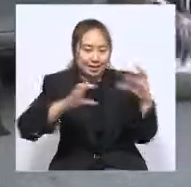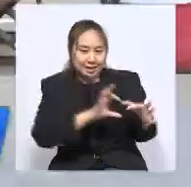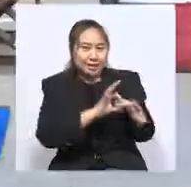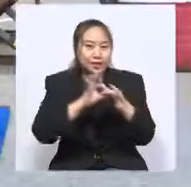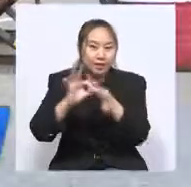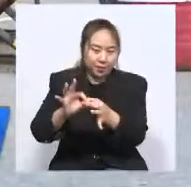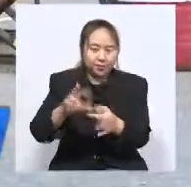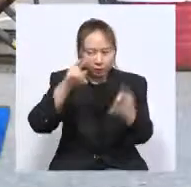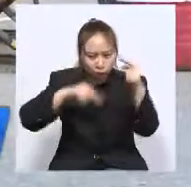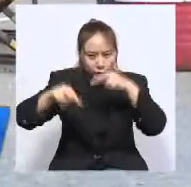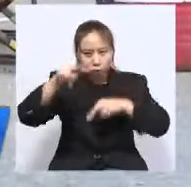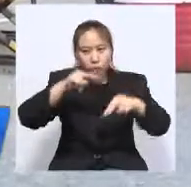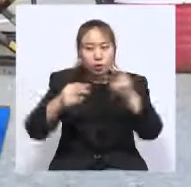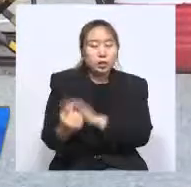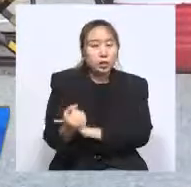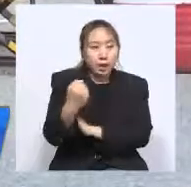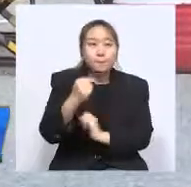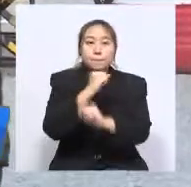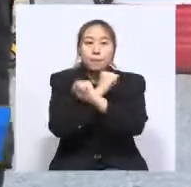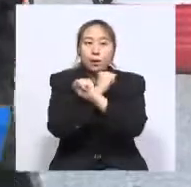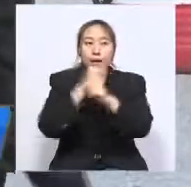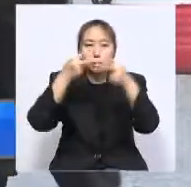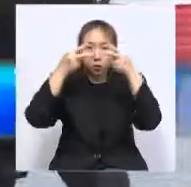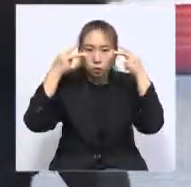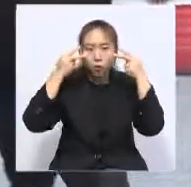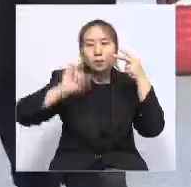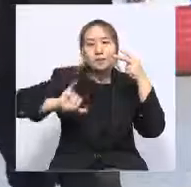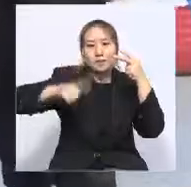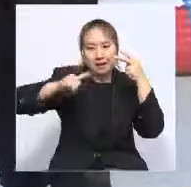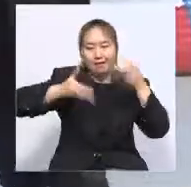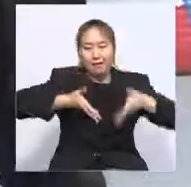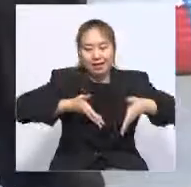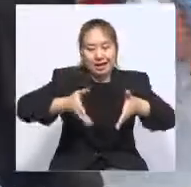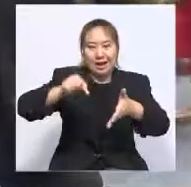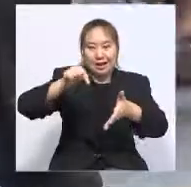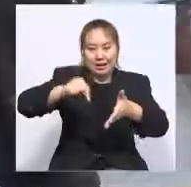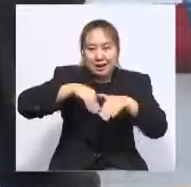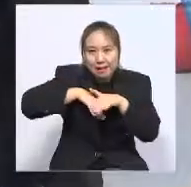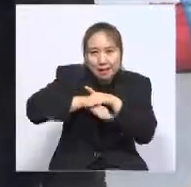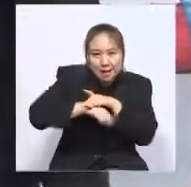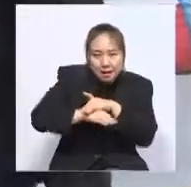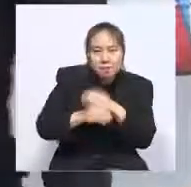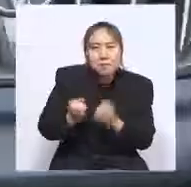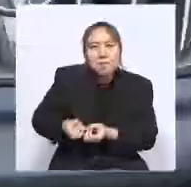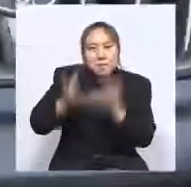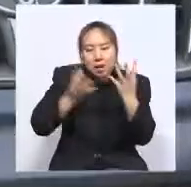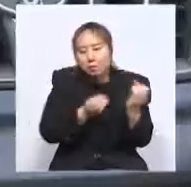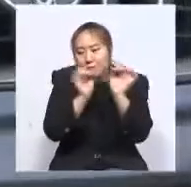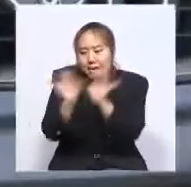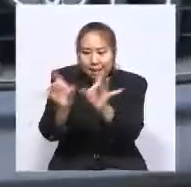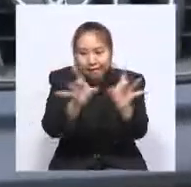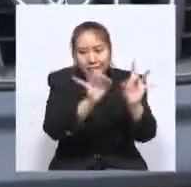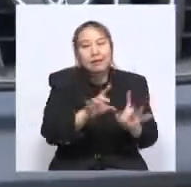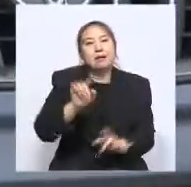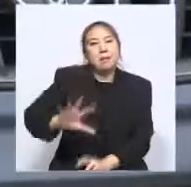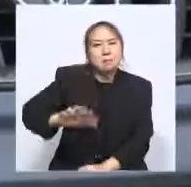ะคะเพื่อที่จะป้องกันสกัดกั้นกลุ่มคนร้ายที่อาจจะฉวยโอกาสใช้เส้นทางลักลอบนำวัตถุระเบิดเข้าไปก่อเหตุ